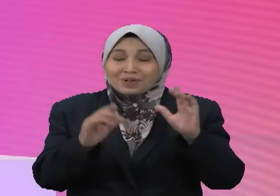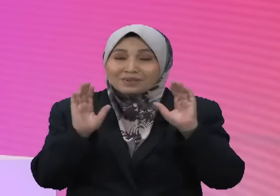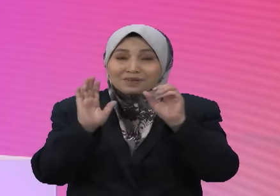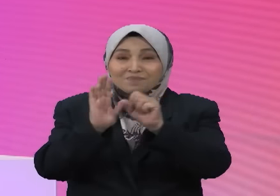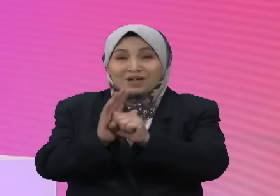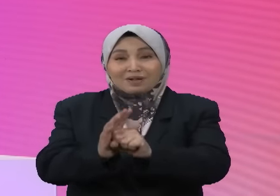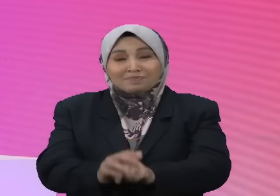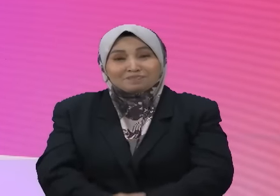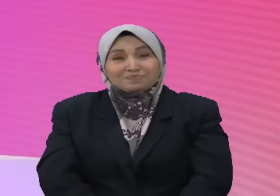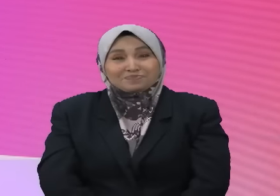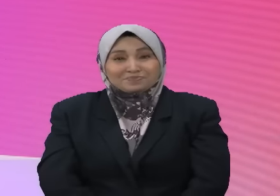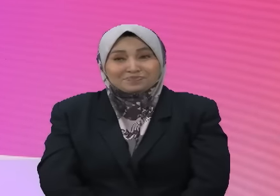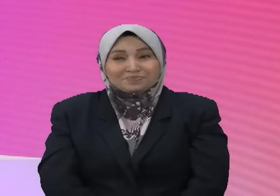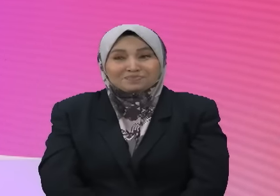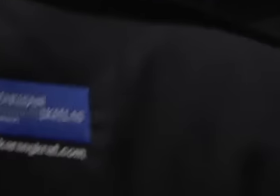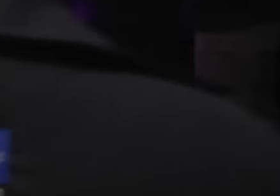solat